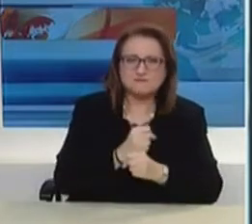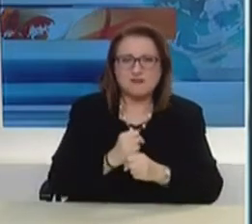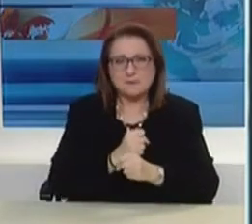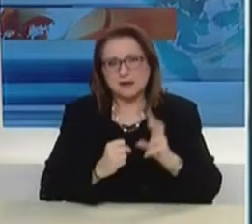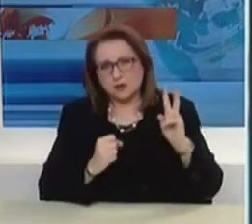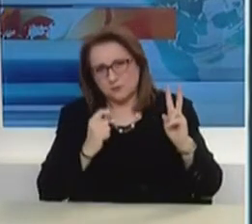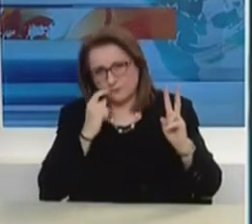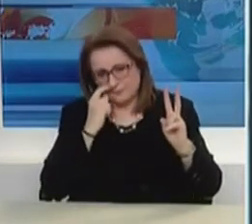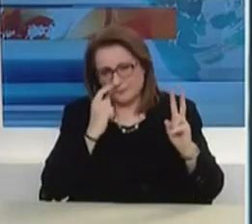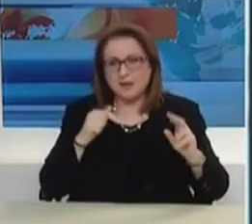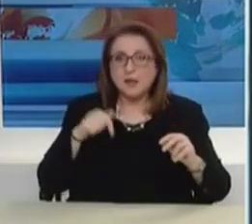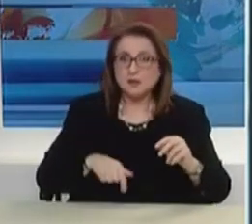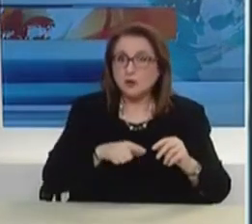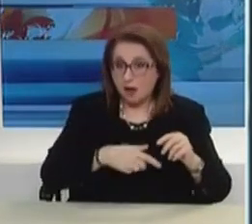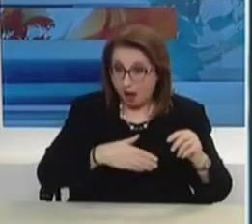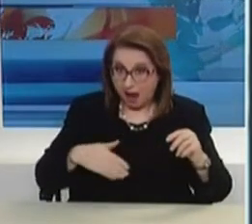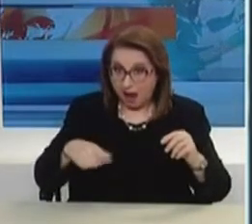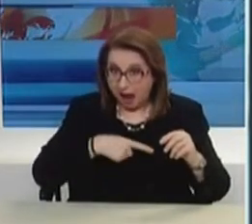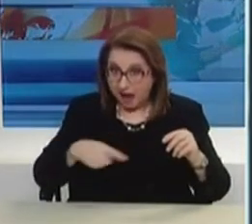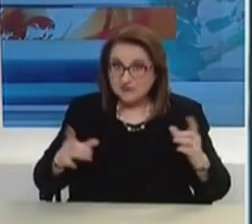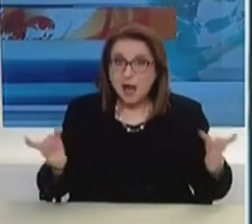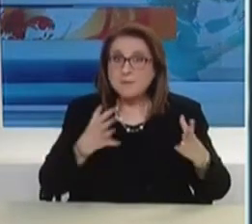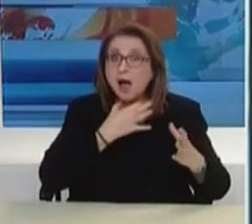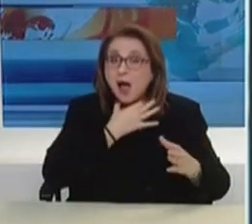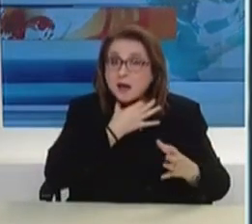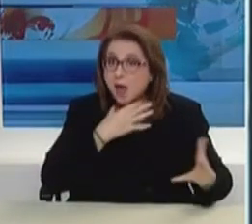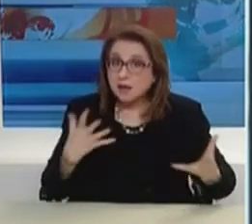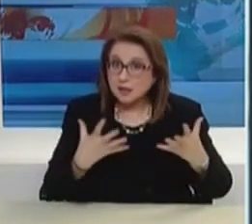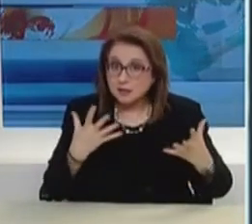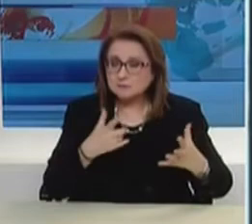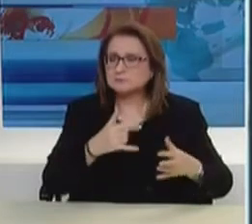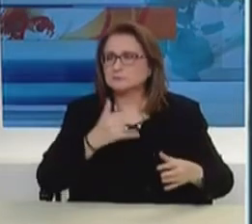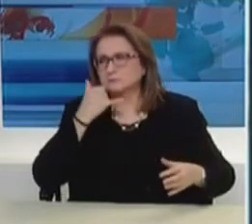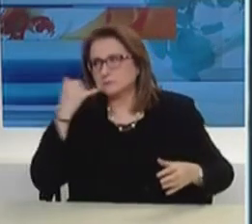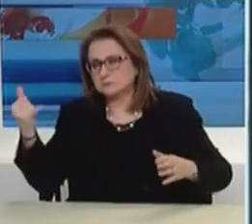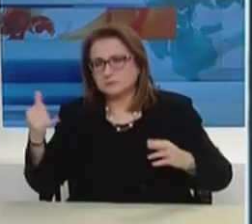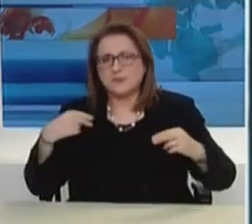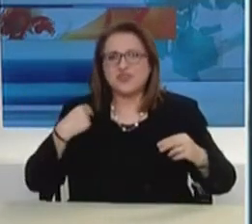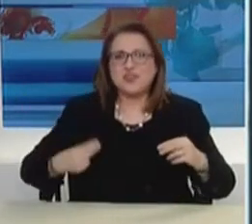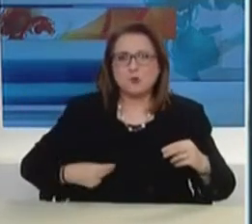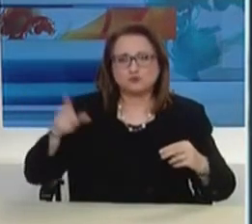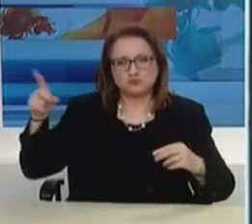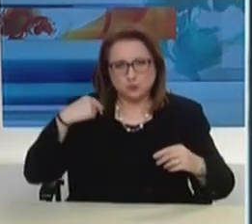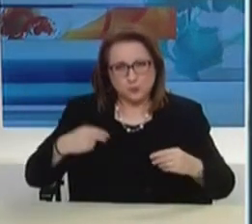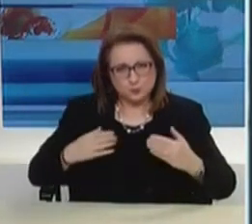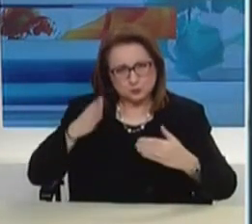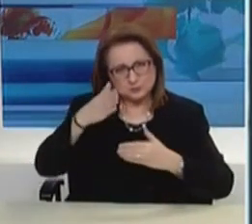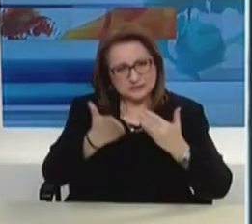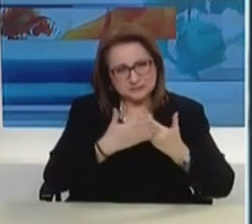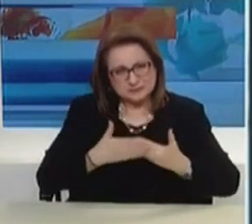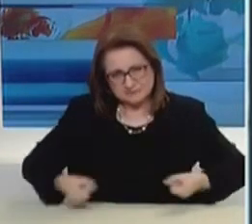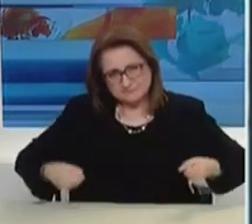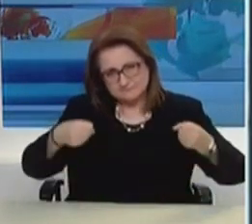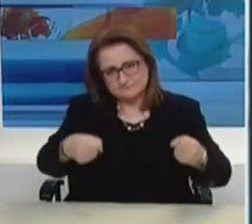μέτρων, η παροχή βοήθεια σε ανθρώπους που βρίσκονται σε ανάγκη γίνεται αποκλειστικά από το πρόγραμμα βοήθεια στο σπίτι των Δήμων. Όσον αφορά τη